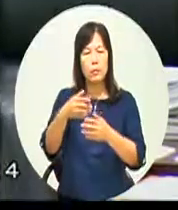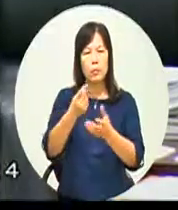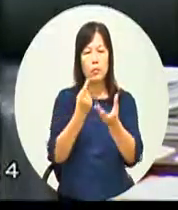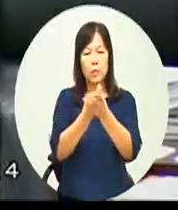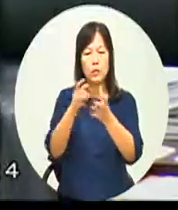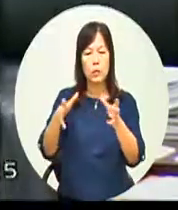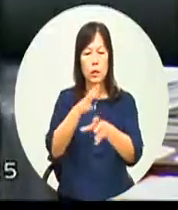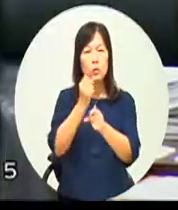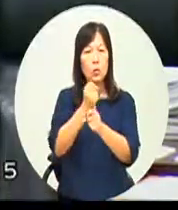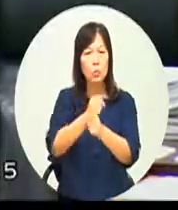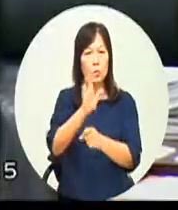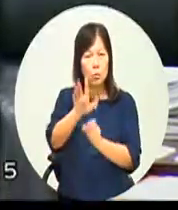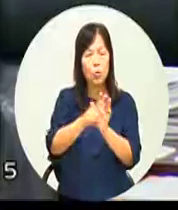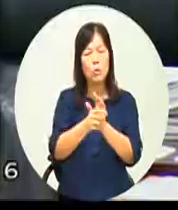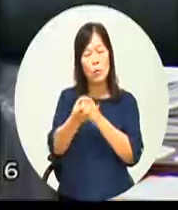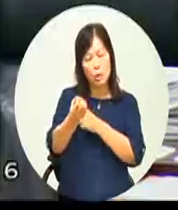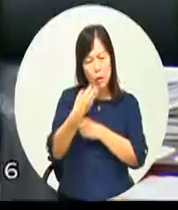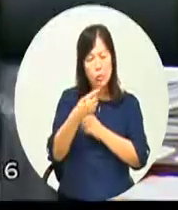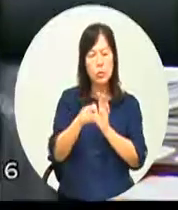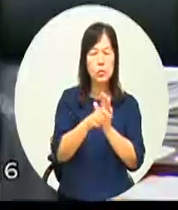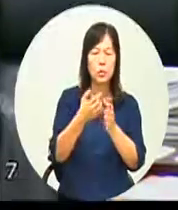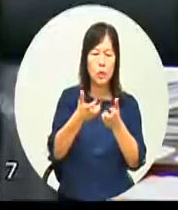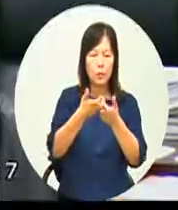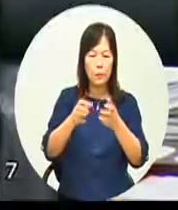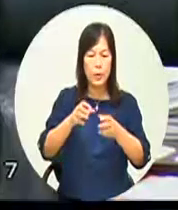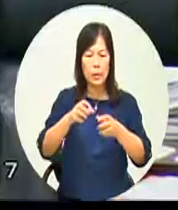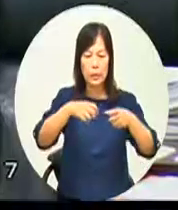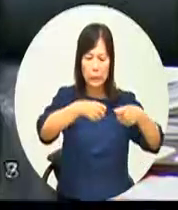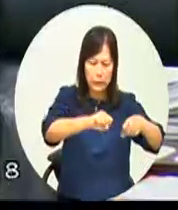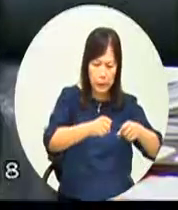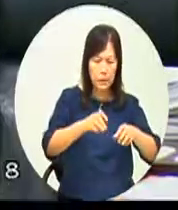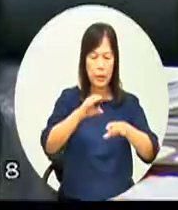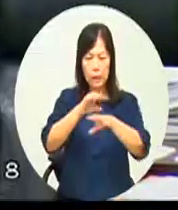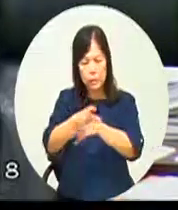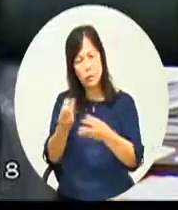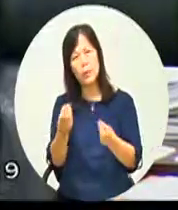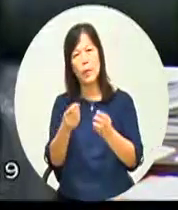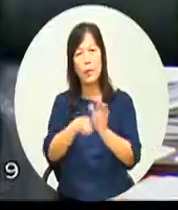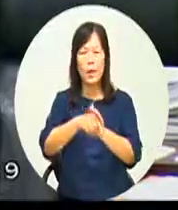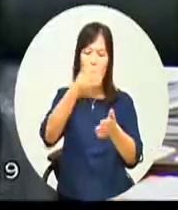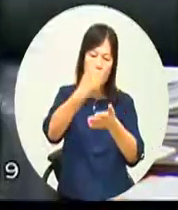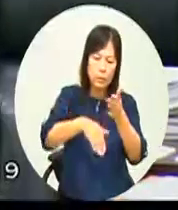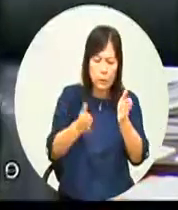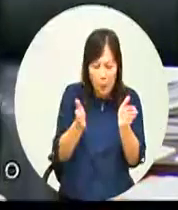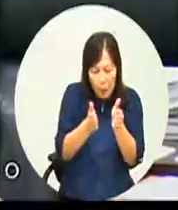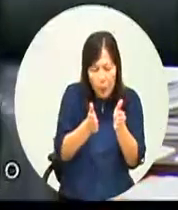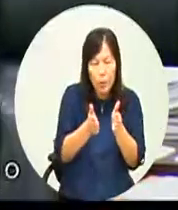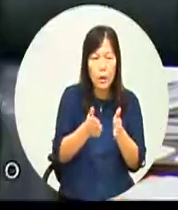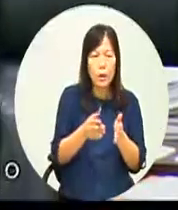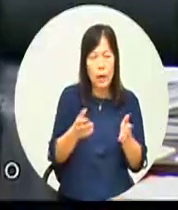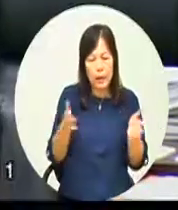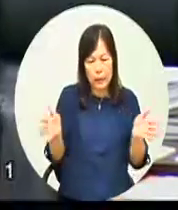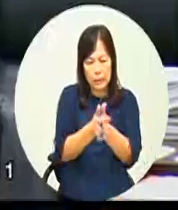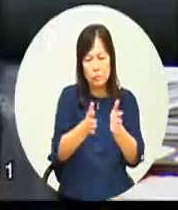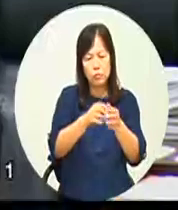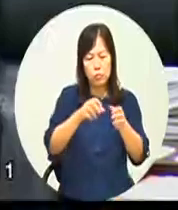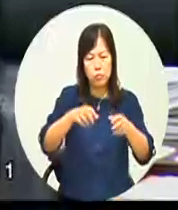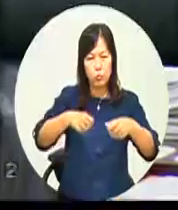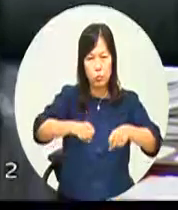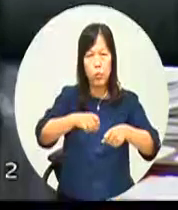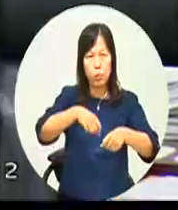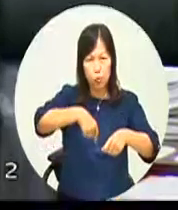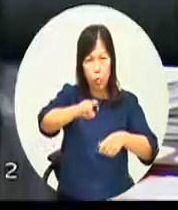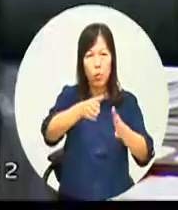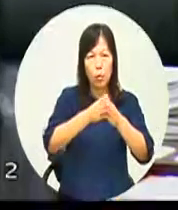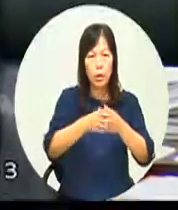同仁，你们也有讲说没有分机车道汽车道，就是剩下五米宽的车道，哦，那人行